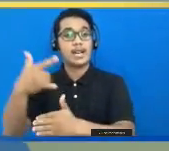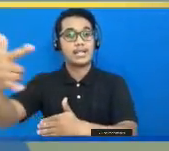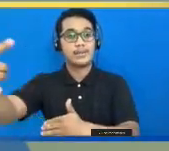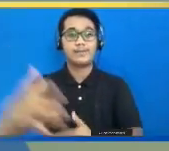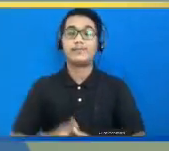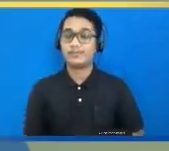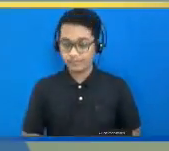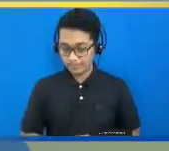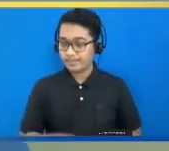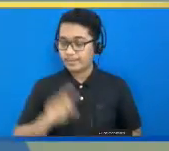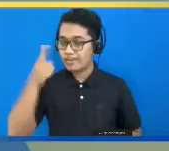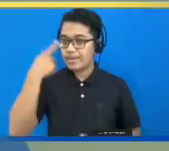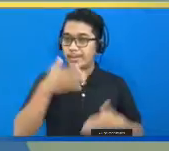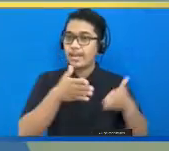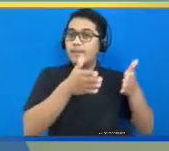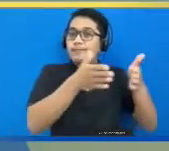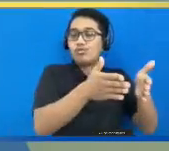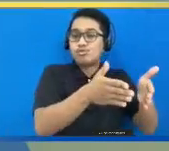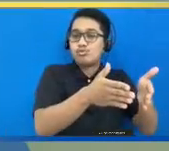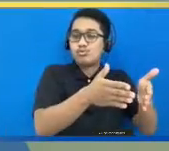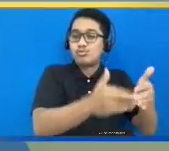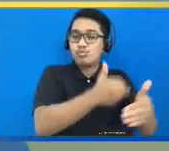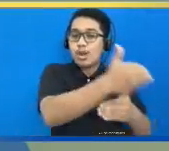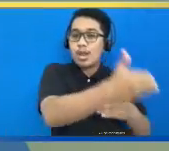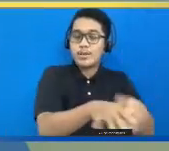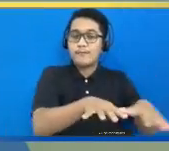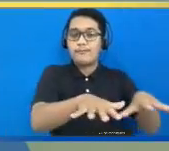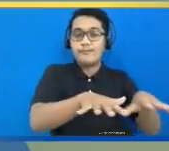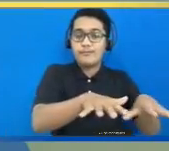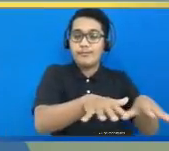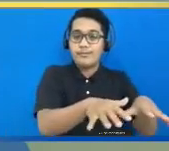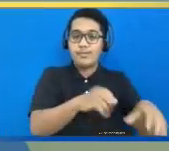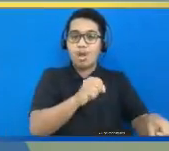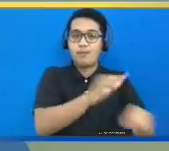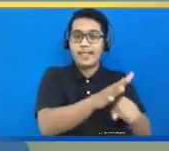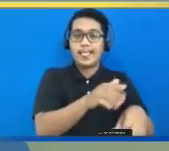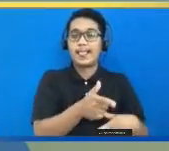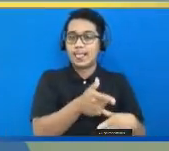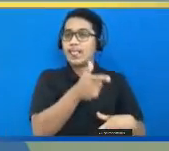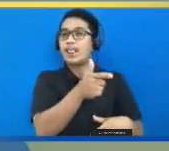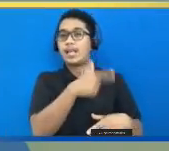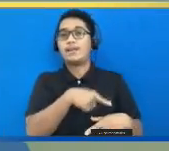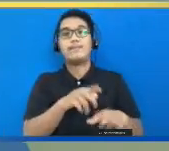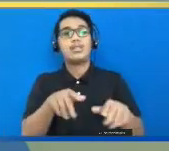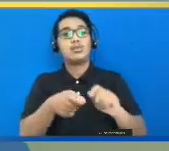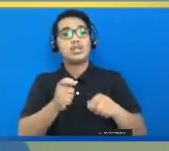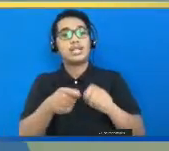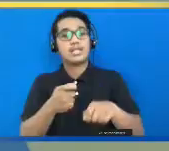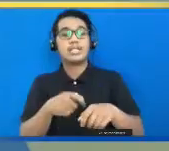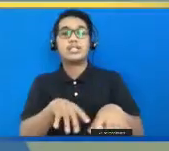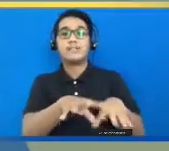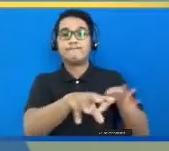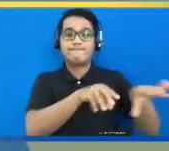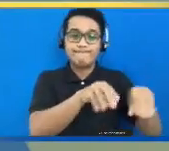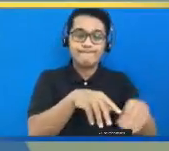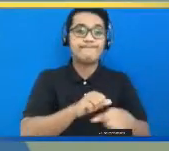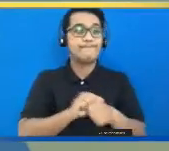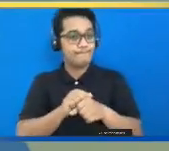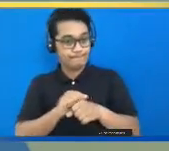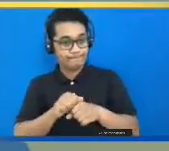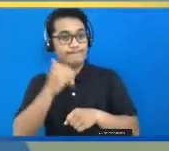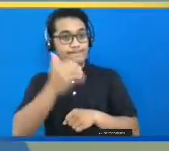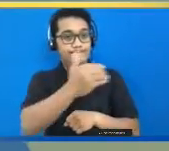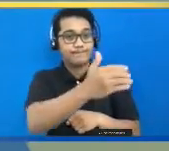pemerintah akan tetap fokus untuk melanjutkan penanganan konflik 19 testing racing dan treatment tetapi